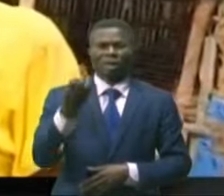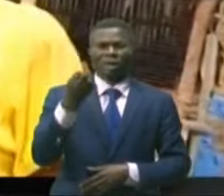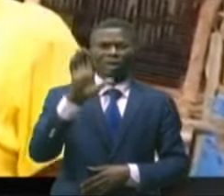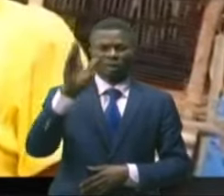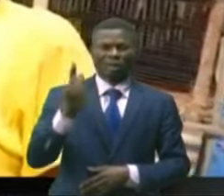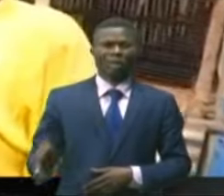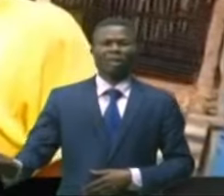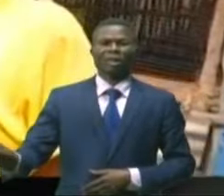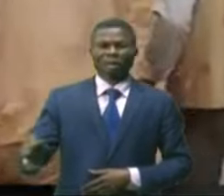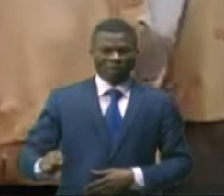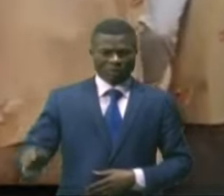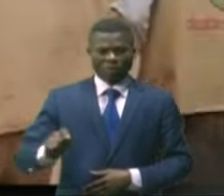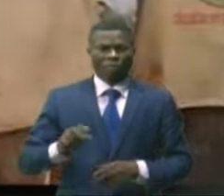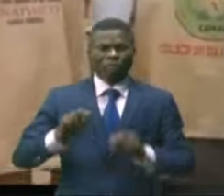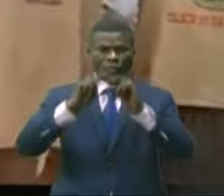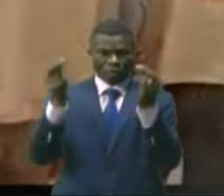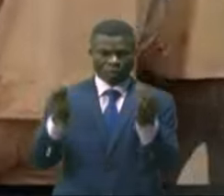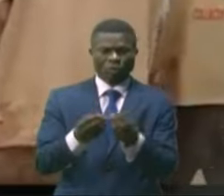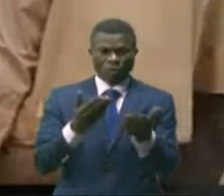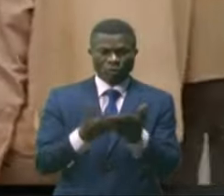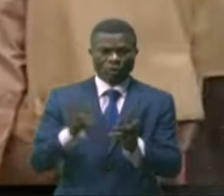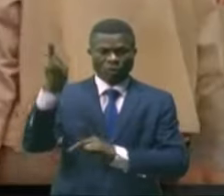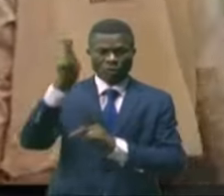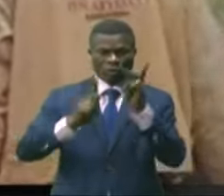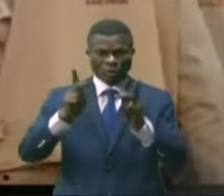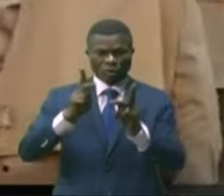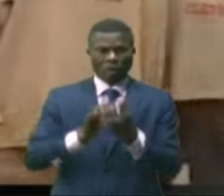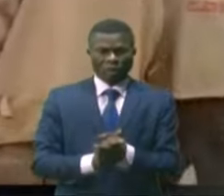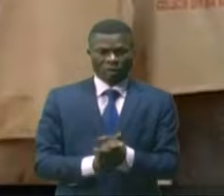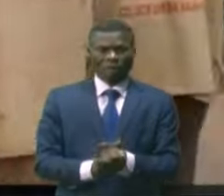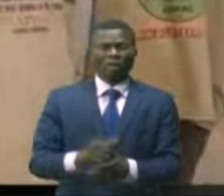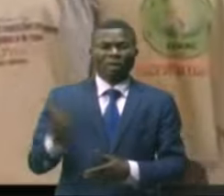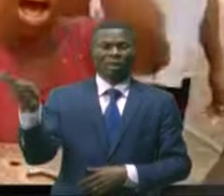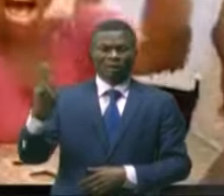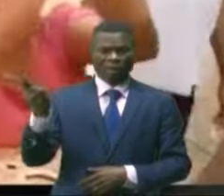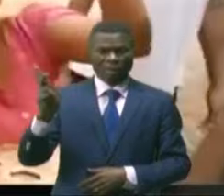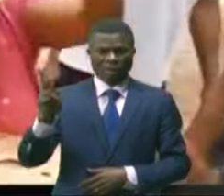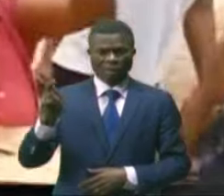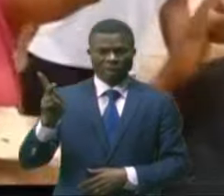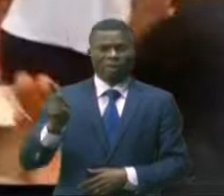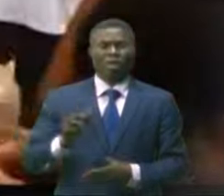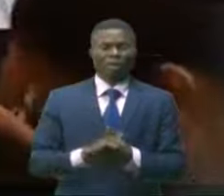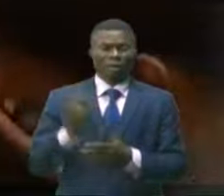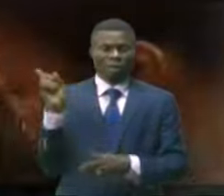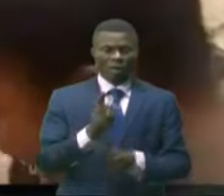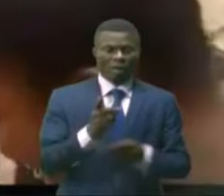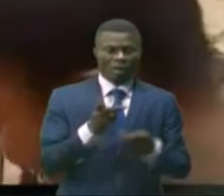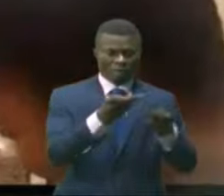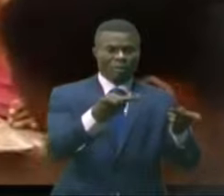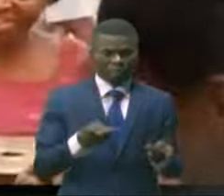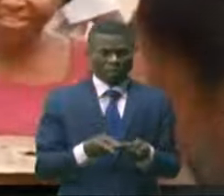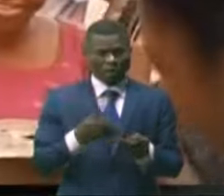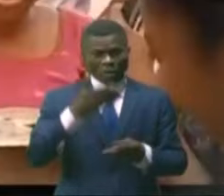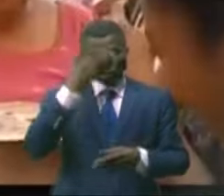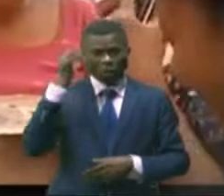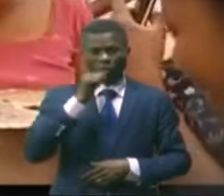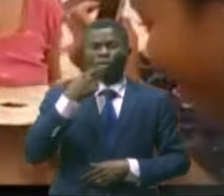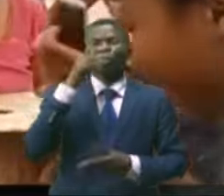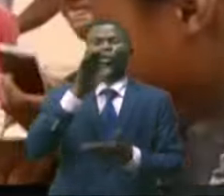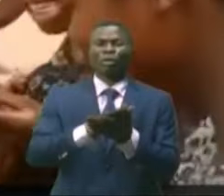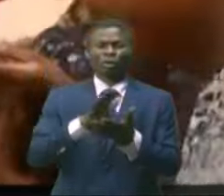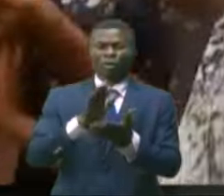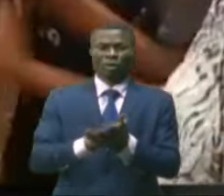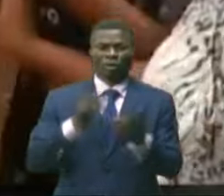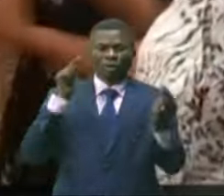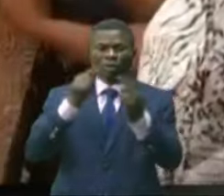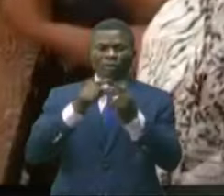145 territoires. La structure citoyenne d'Idia Kasaï, qui s'est rendue sur les terrains, n'a pas manqué d'éloges